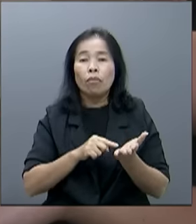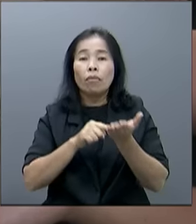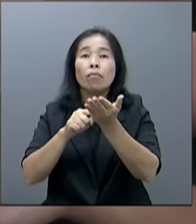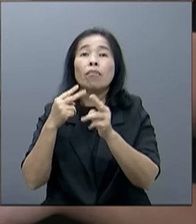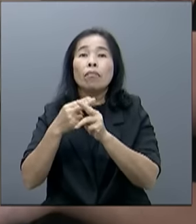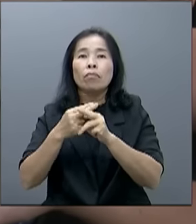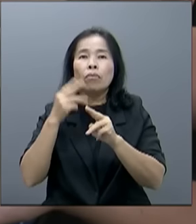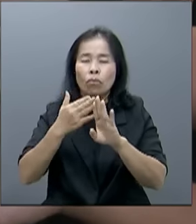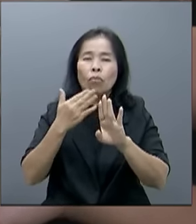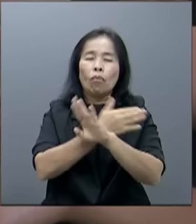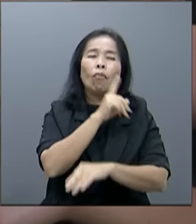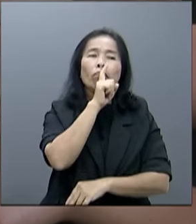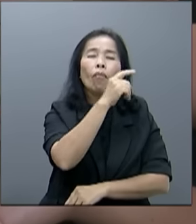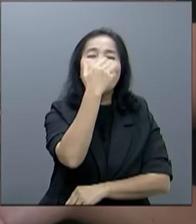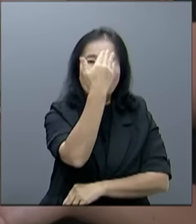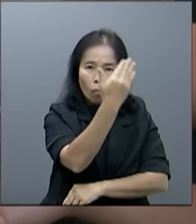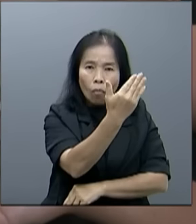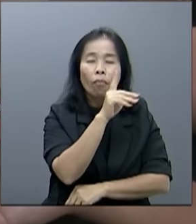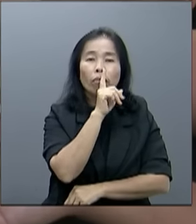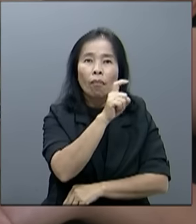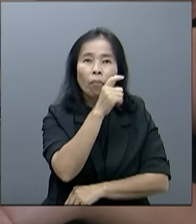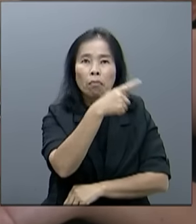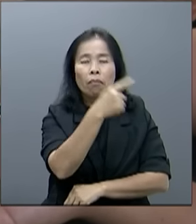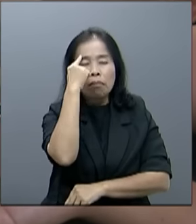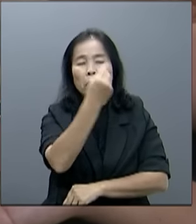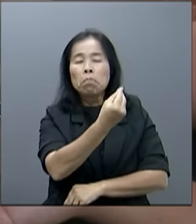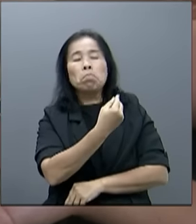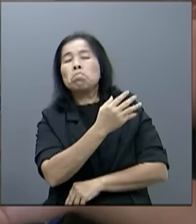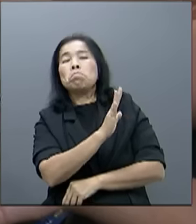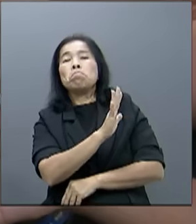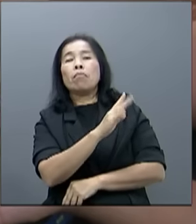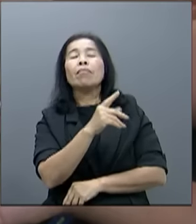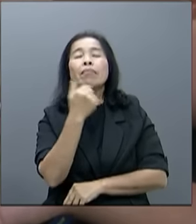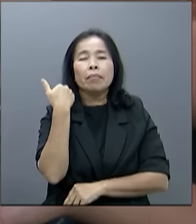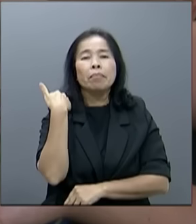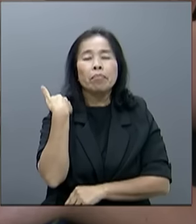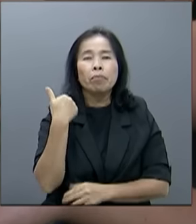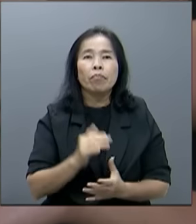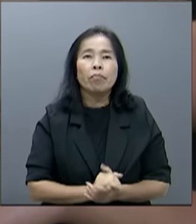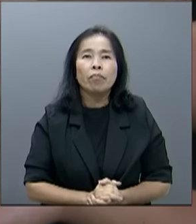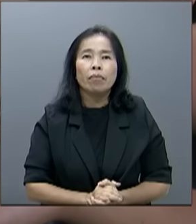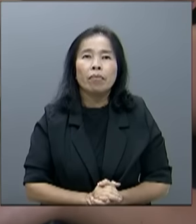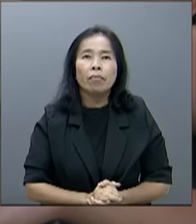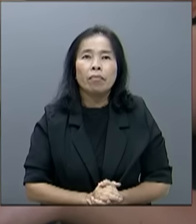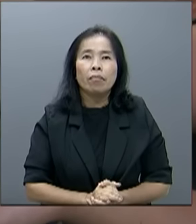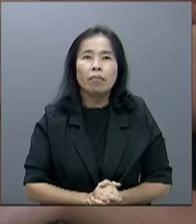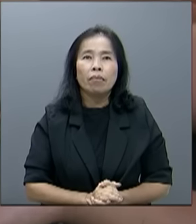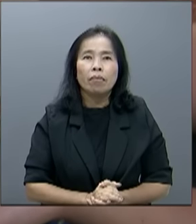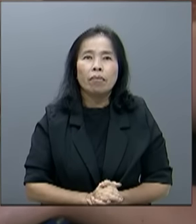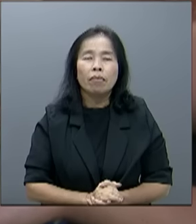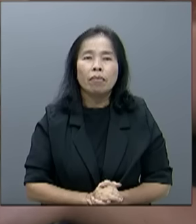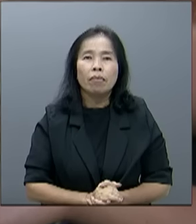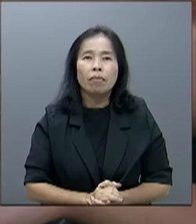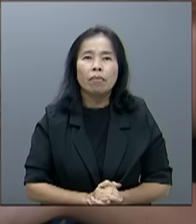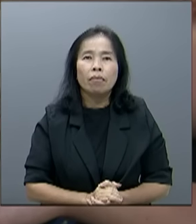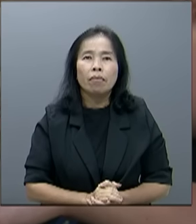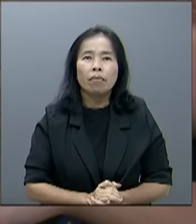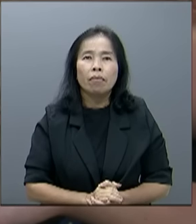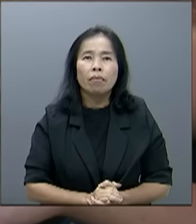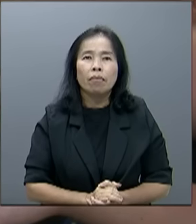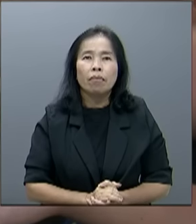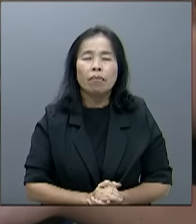ไปถามก่อนแล้วท่านก็คงจะปฏิเสธตั้งแต่ตอนนั้น แล้วแคนดิเดตนายกนี่มันสิ้นสุดได้ตอนไหนครับอาจารย์ลาออกไม่ได ้